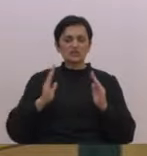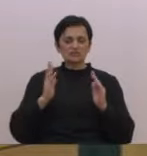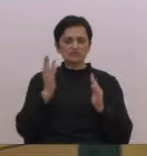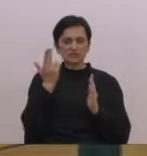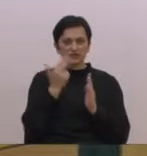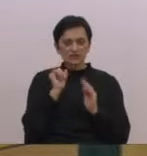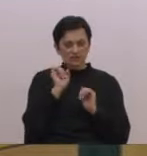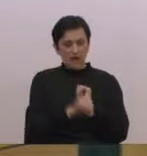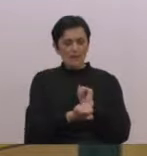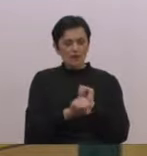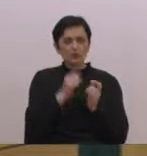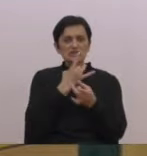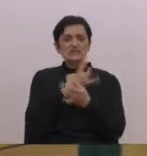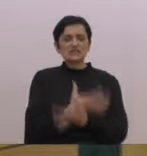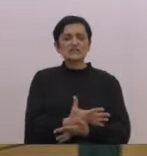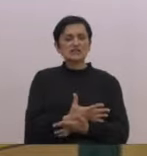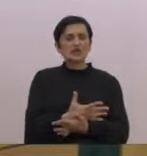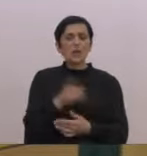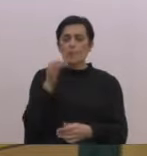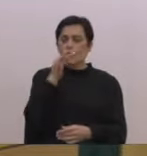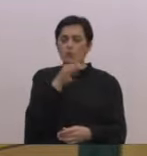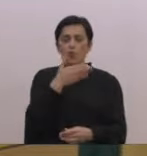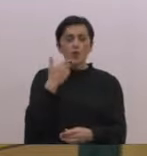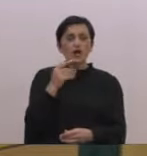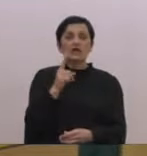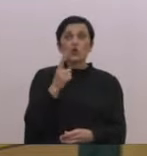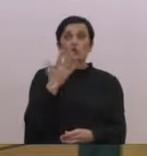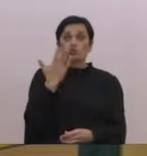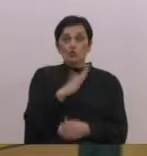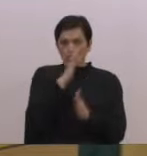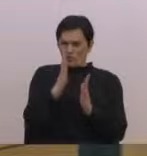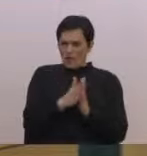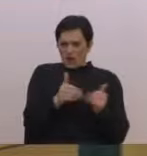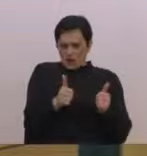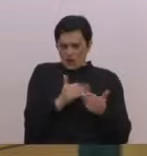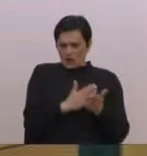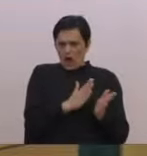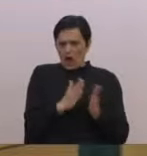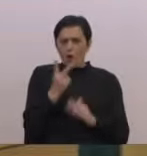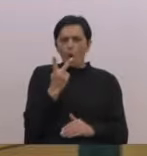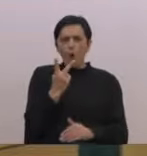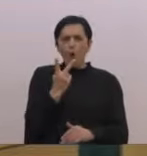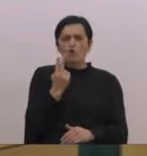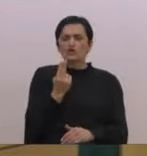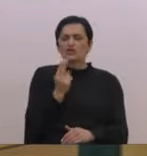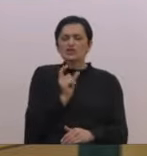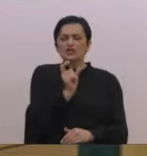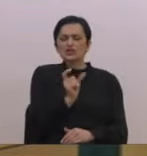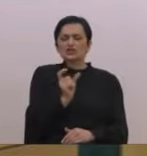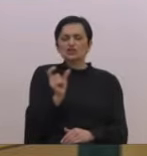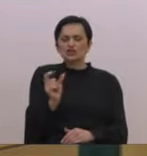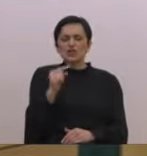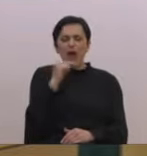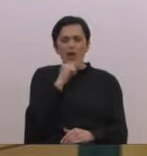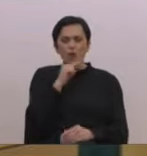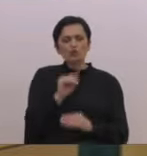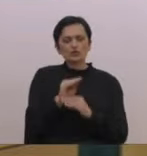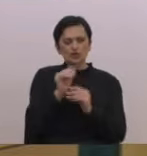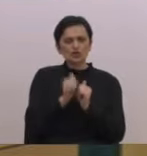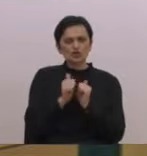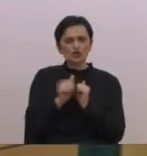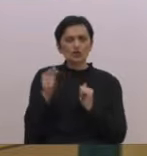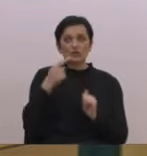სიღარიბე? ამაზე პასუხი არ გაქვთ. რატომ გარბის საქართველოს თუ ყველაფერი იგზია და ornișna economicuri zdare, izahit, șirat. Nu